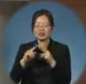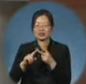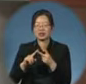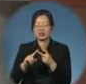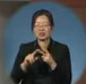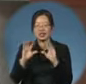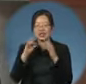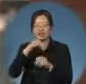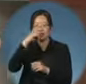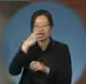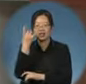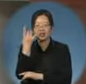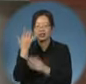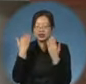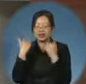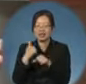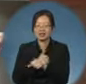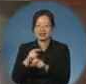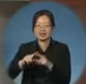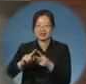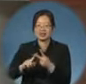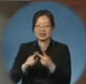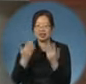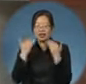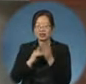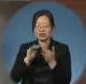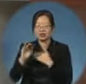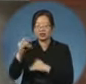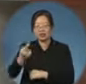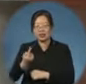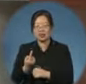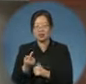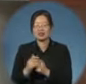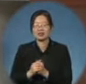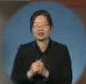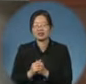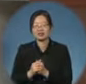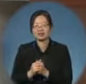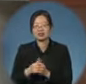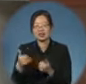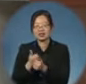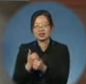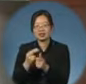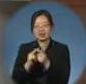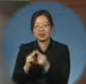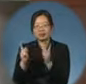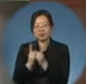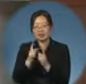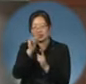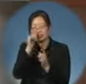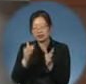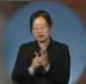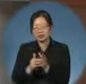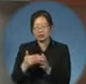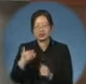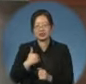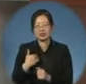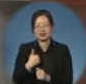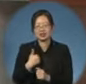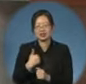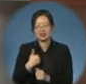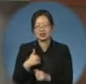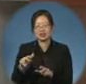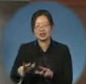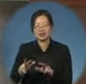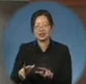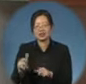아이가 그냥 기존 합계 당해 들에도 방과 후에 와서 이제 아저씨들 하고도 만나고 자기가 어차피